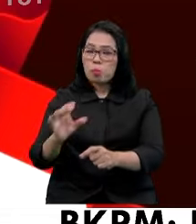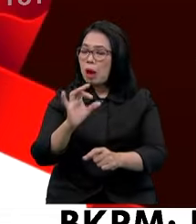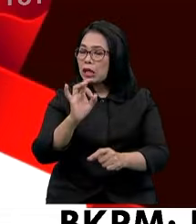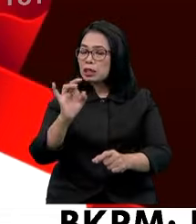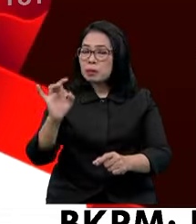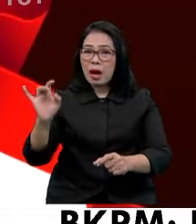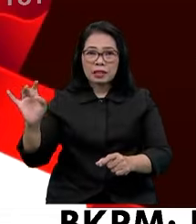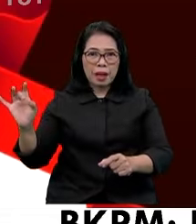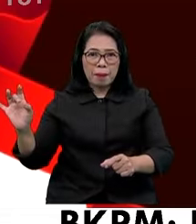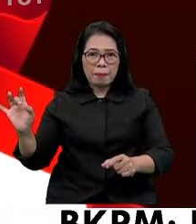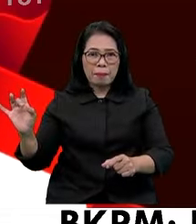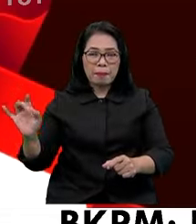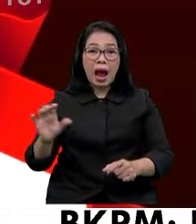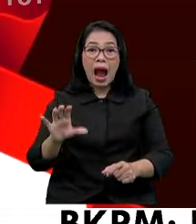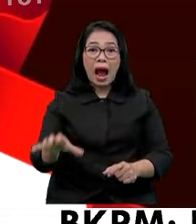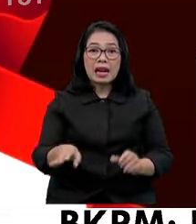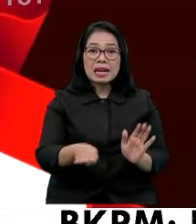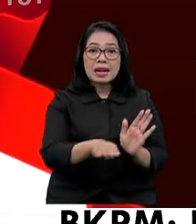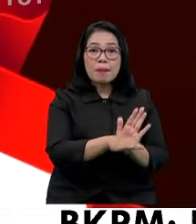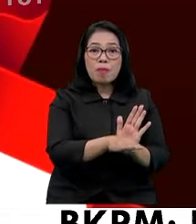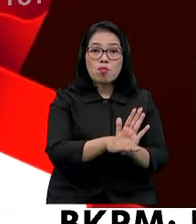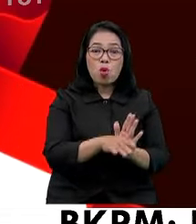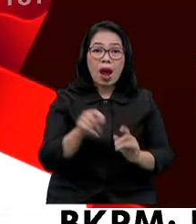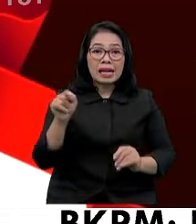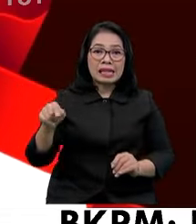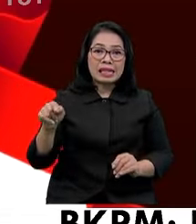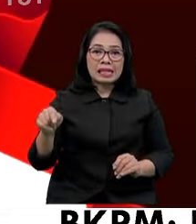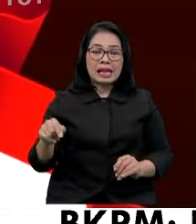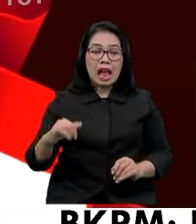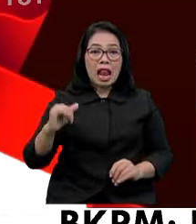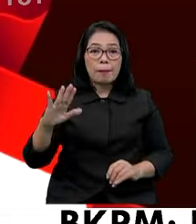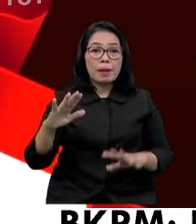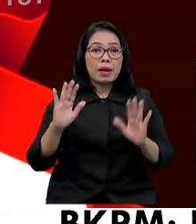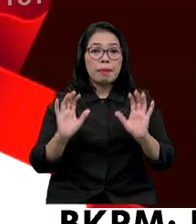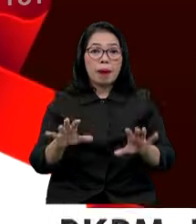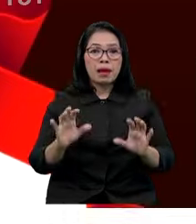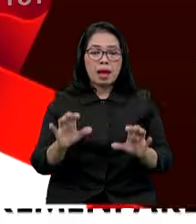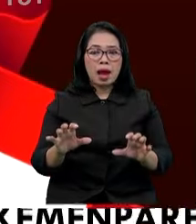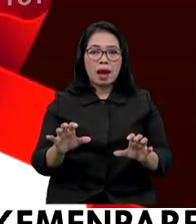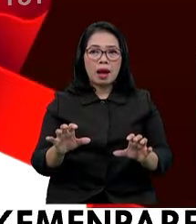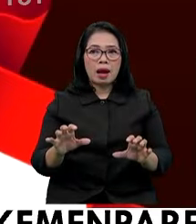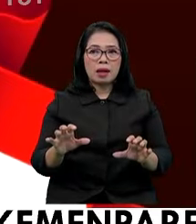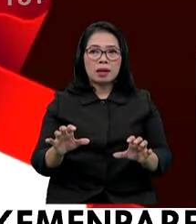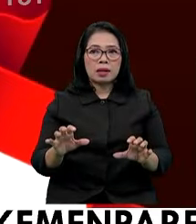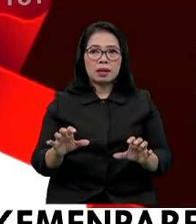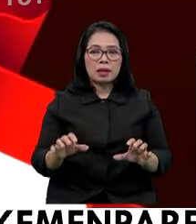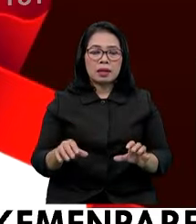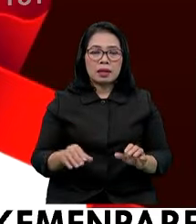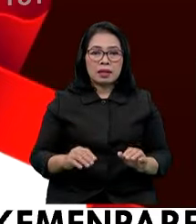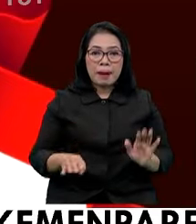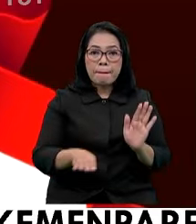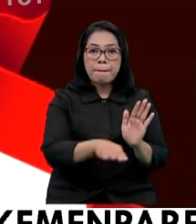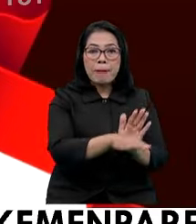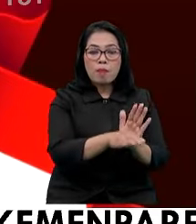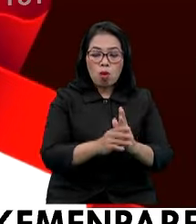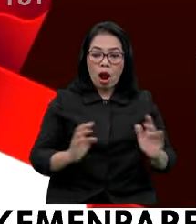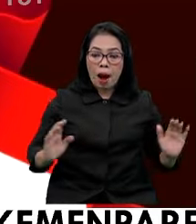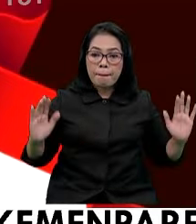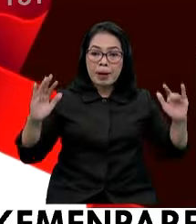beberapa suku yang ada di Papua ini lebih banyak di ee Papua pegunungan